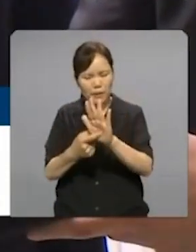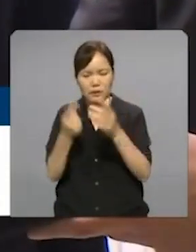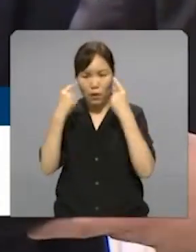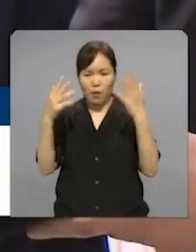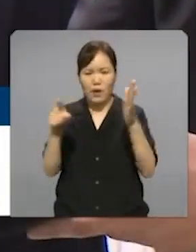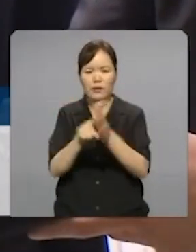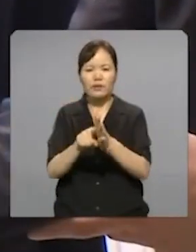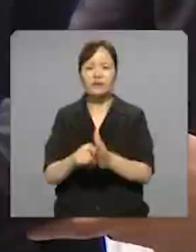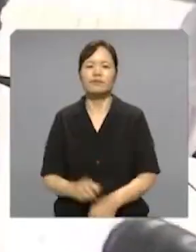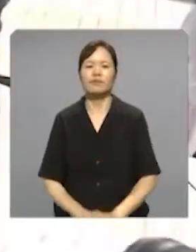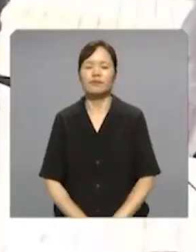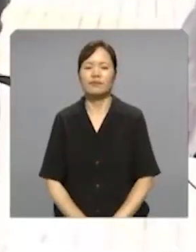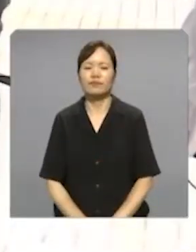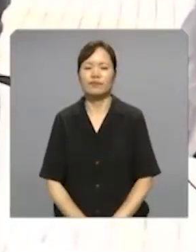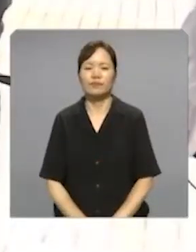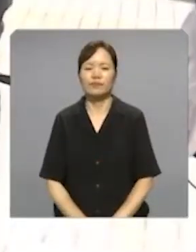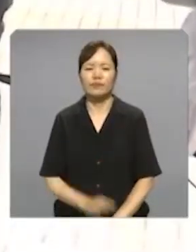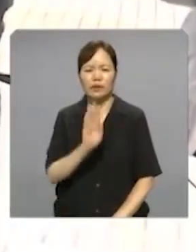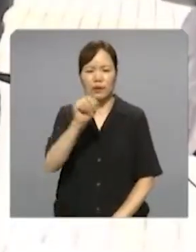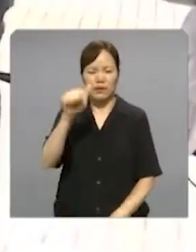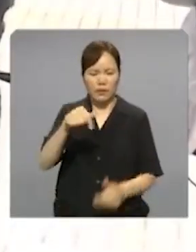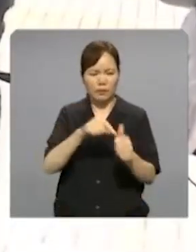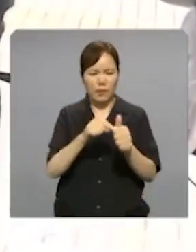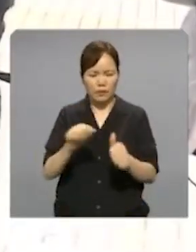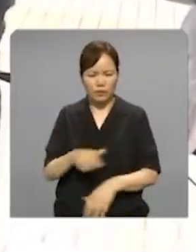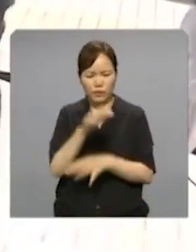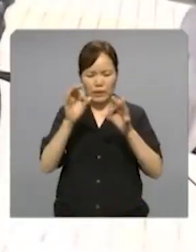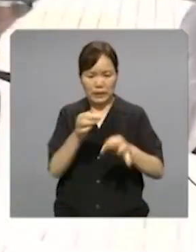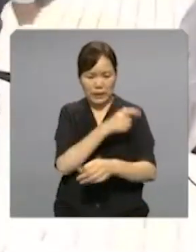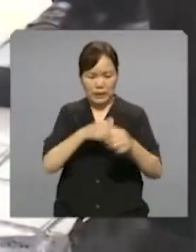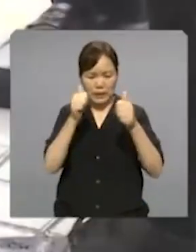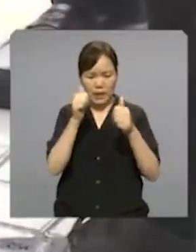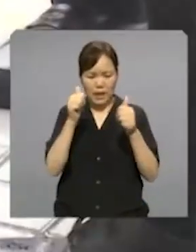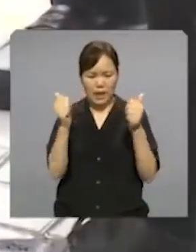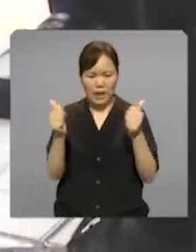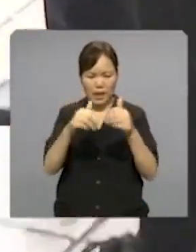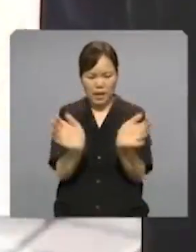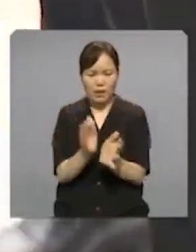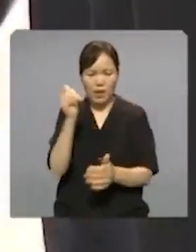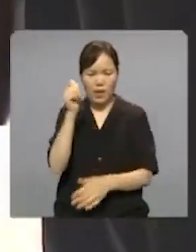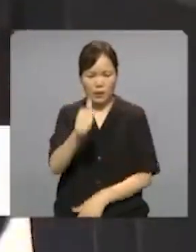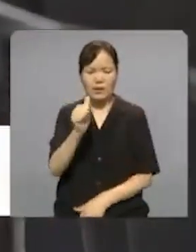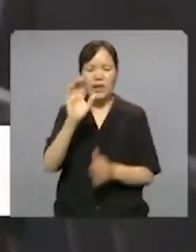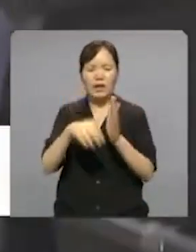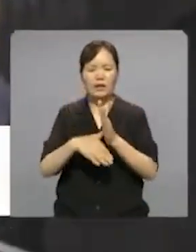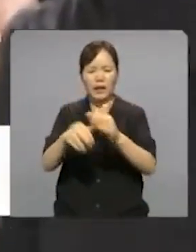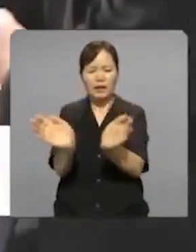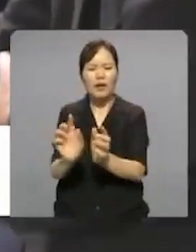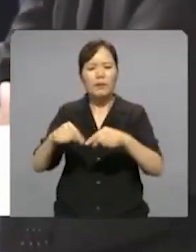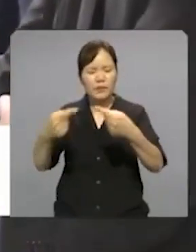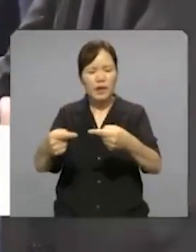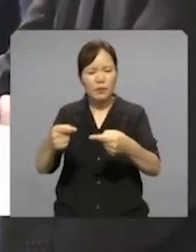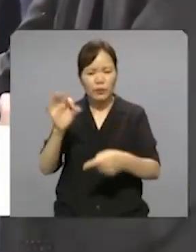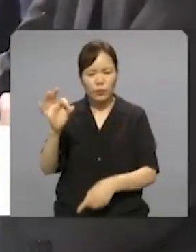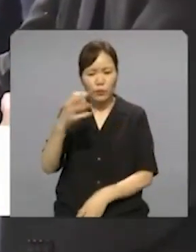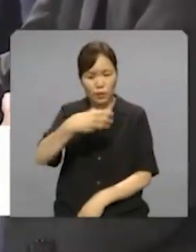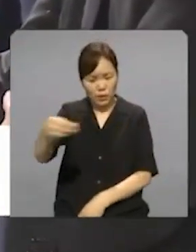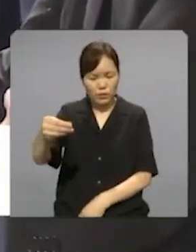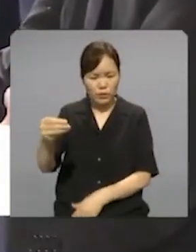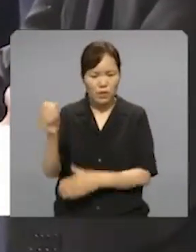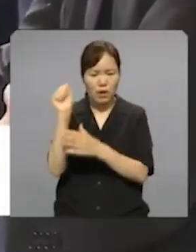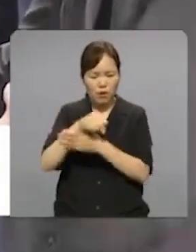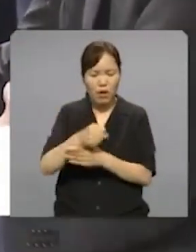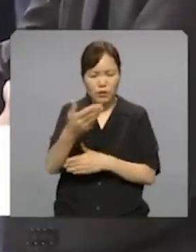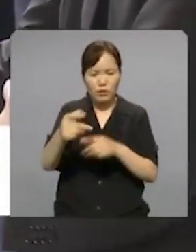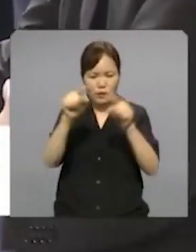저는 확신합니다. 박 전 특검은 우리은행 이사회 의장일 때 컨소시엄 참여와 PF 대출용 여신의향서 발급